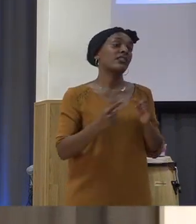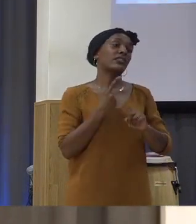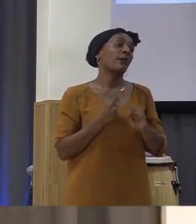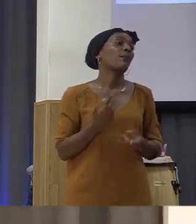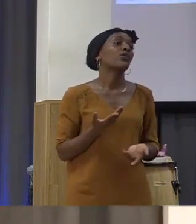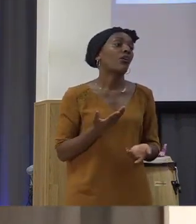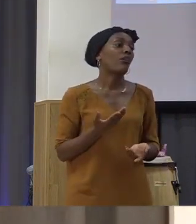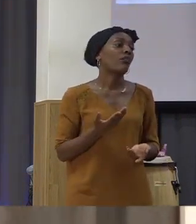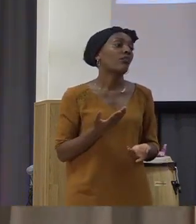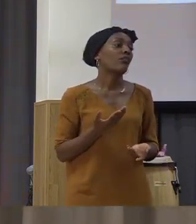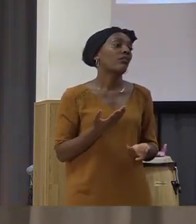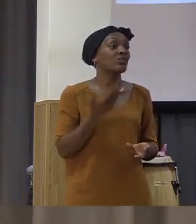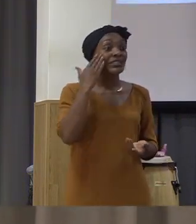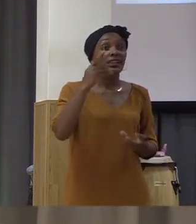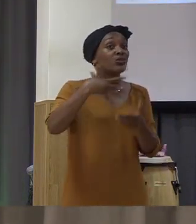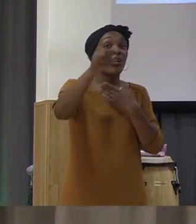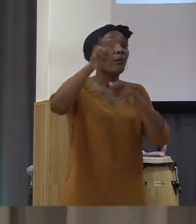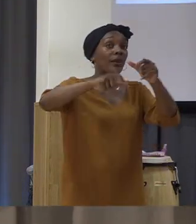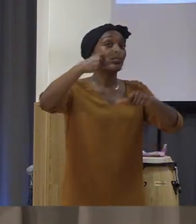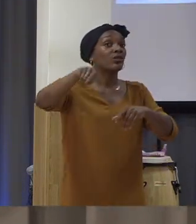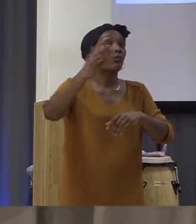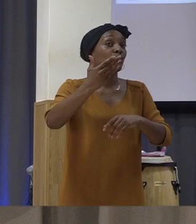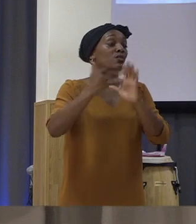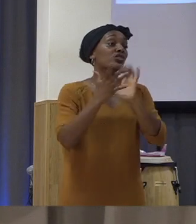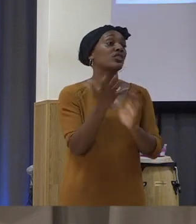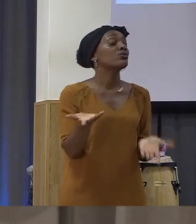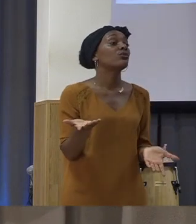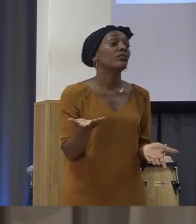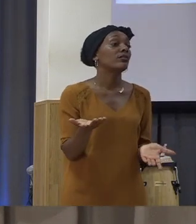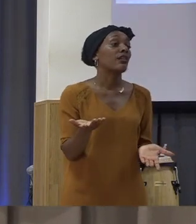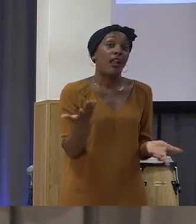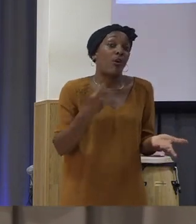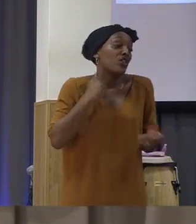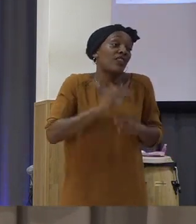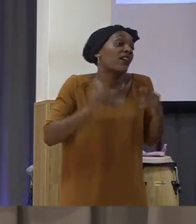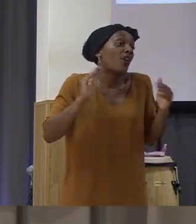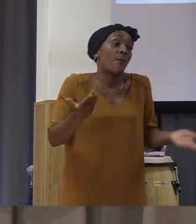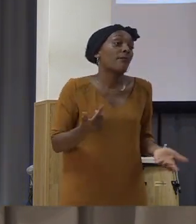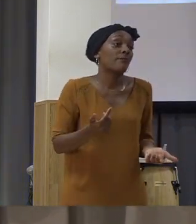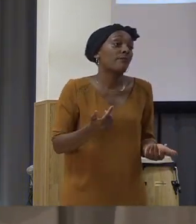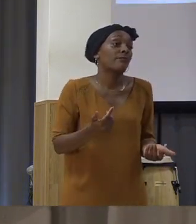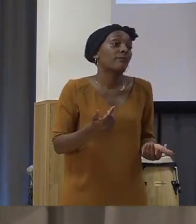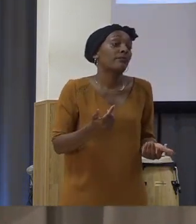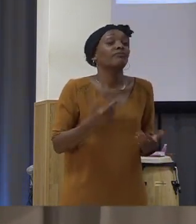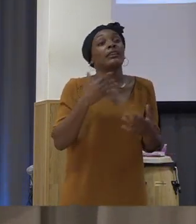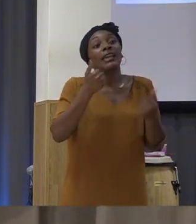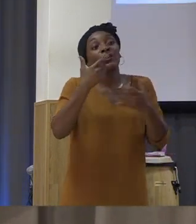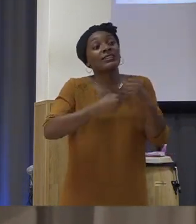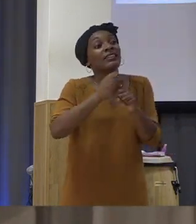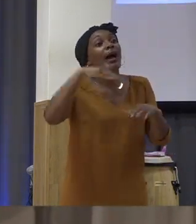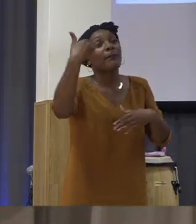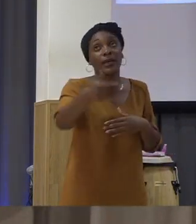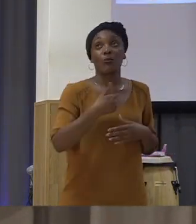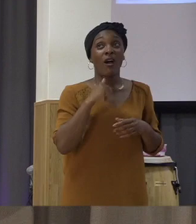était important. Je savais que dehors, ils avaient besoin d'entendre le message, alors je l'ai fait. Quelques années plus tard, j'ai fait quelque